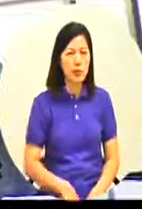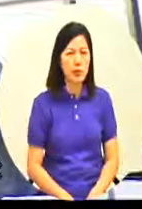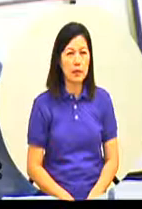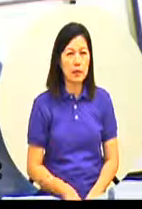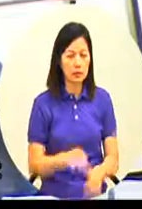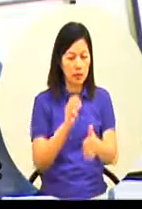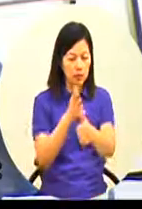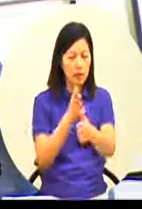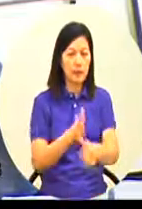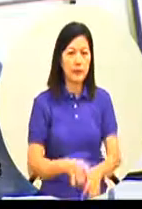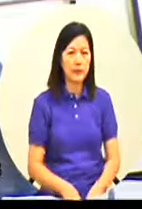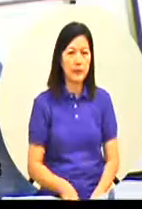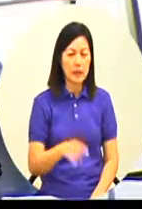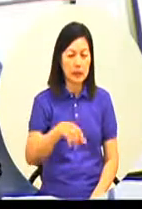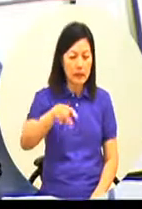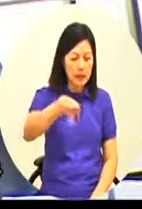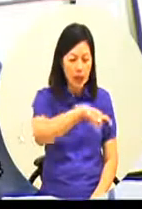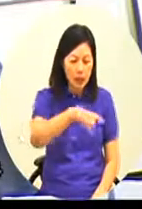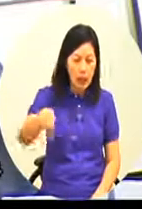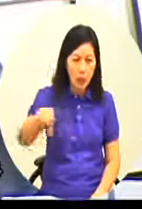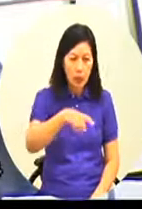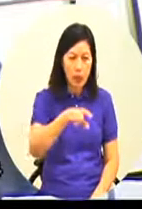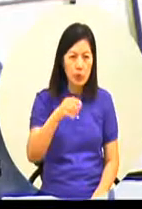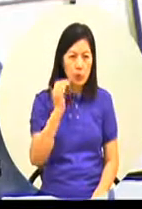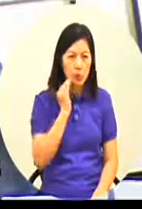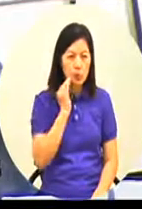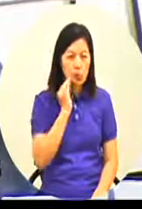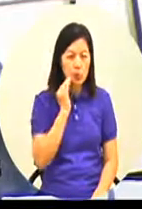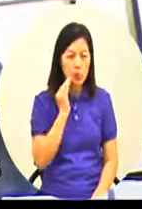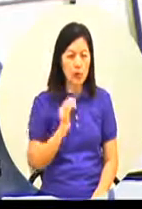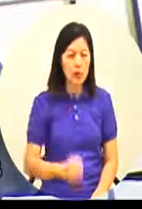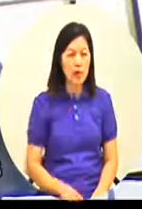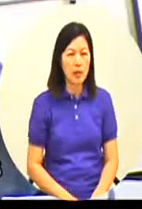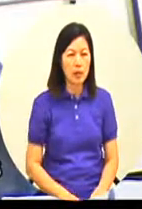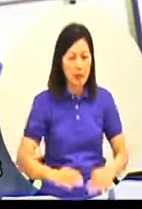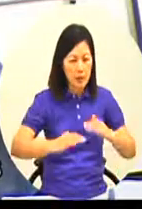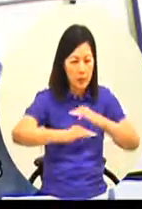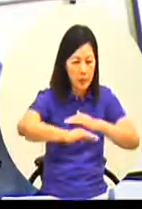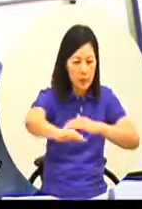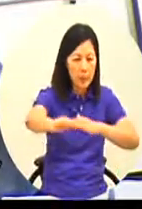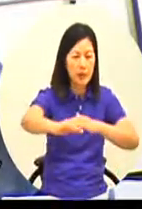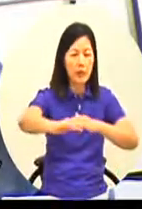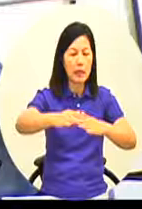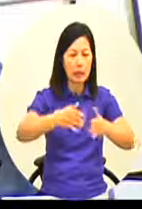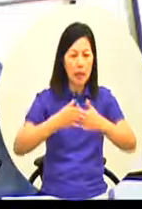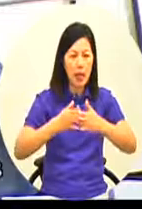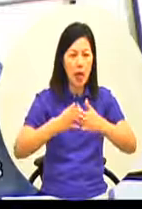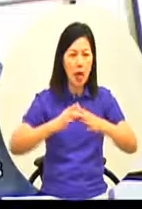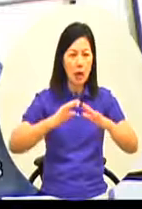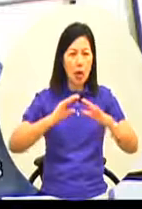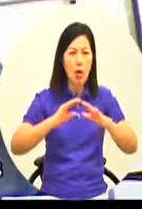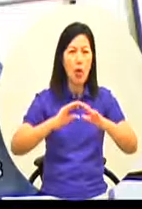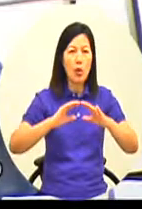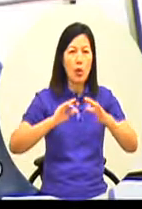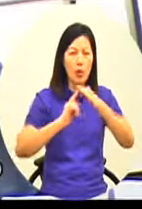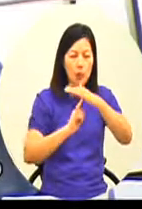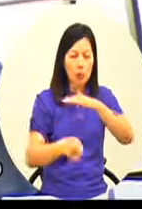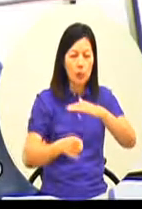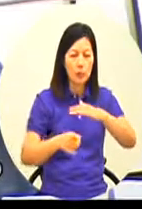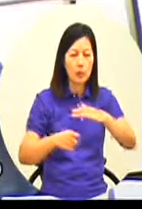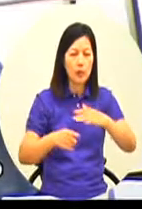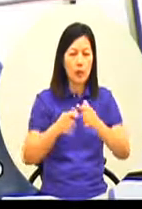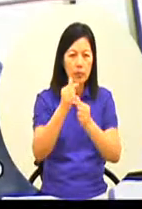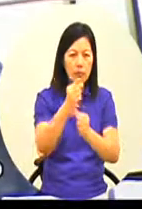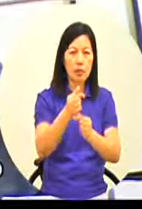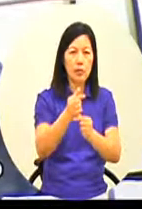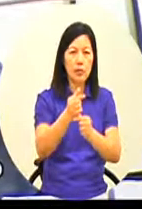哈，这条道路如果要达到一个它的平坦度要达到一个国道的标准，这要